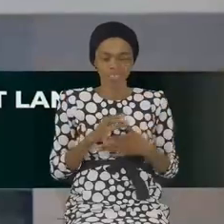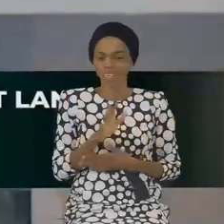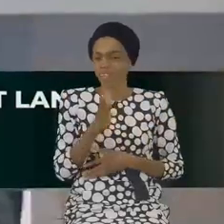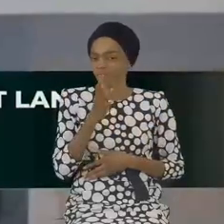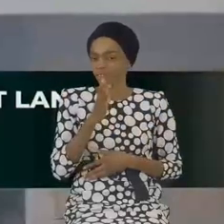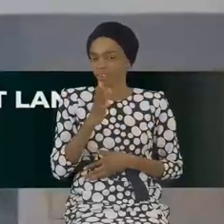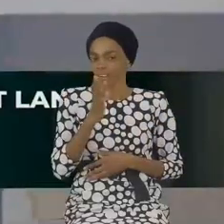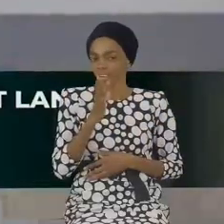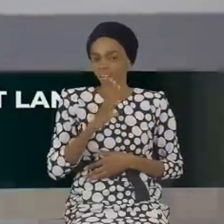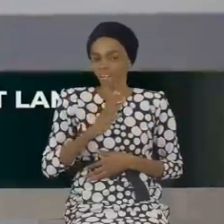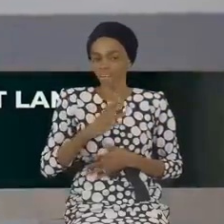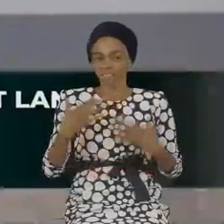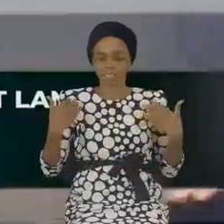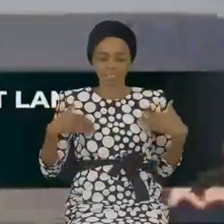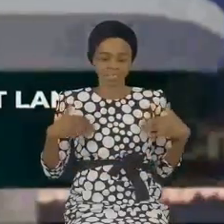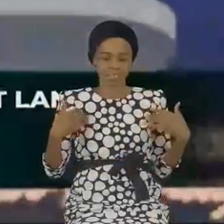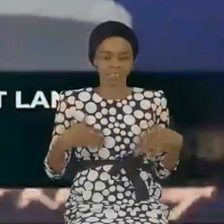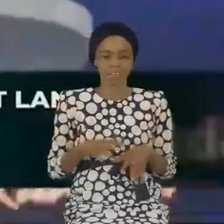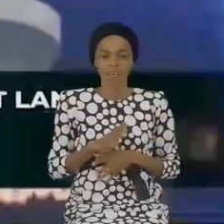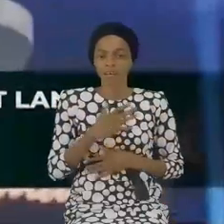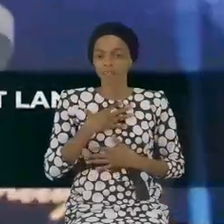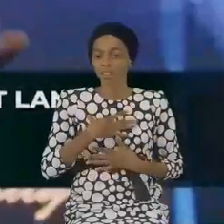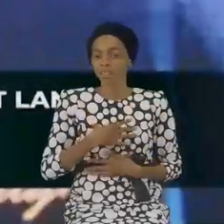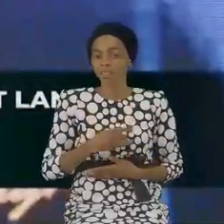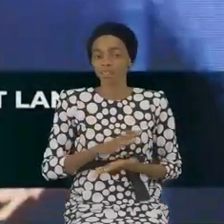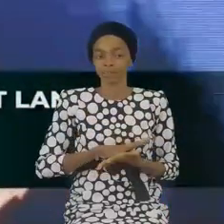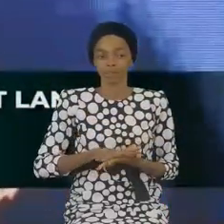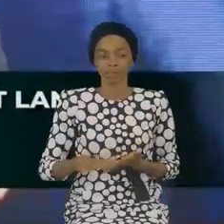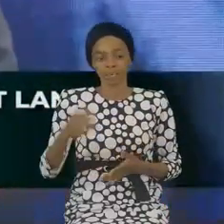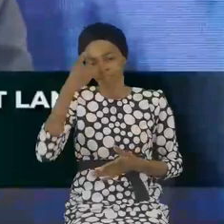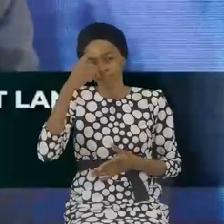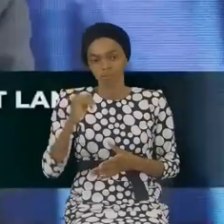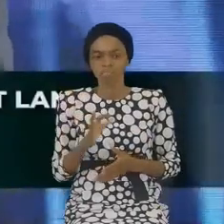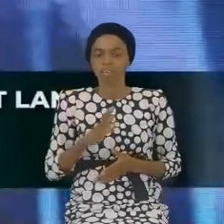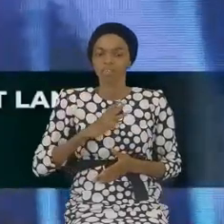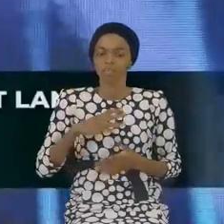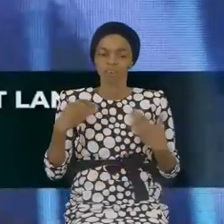fin lin, ce sont les œuvres justes des saints.